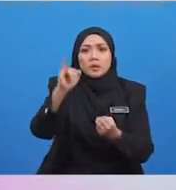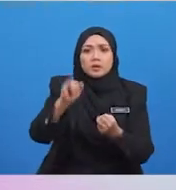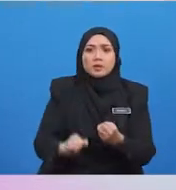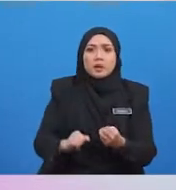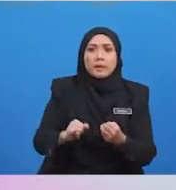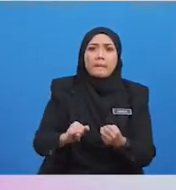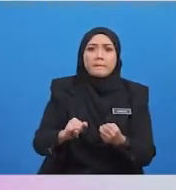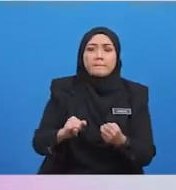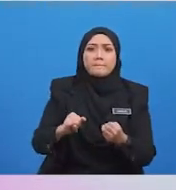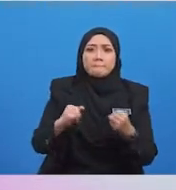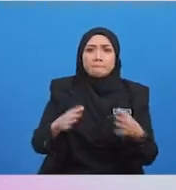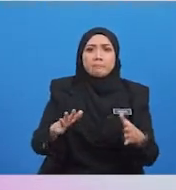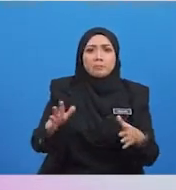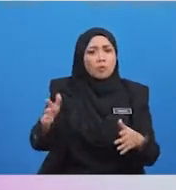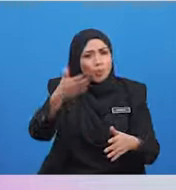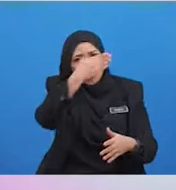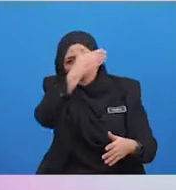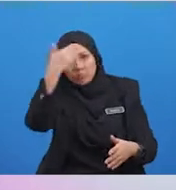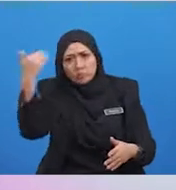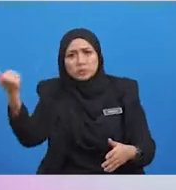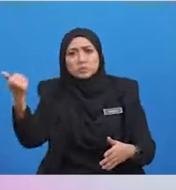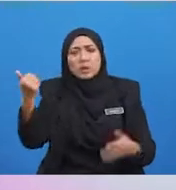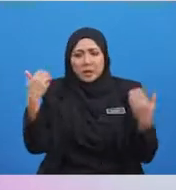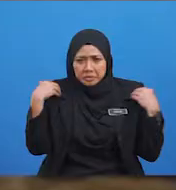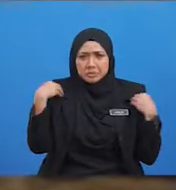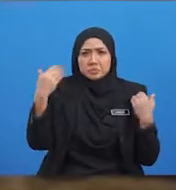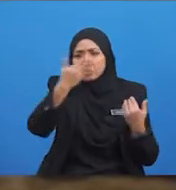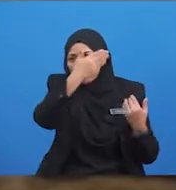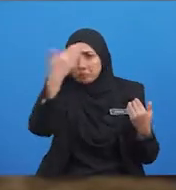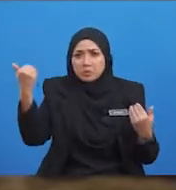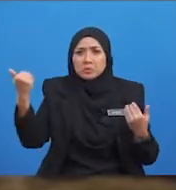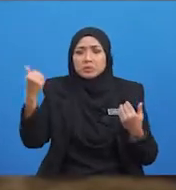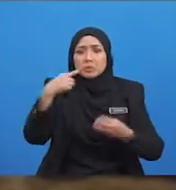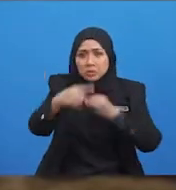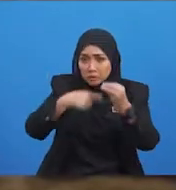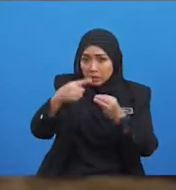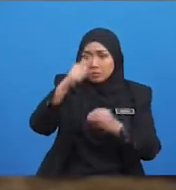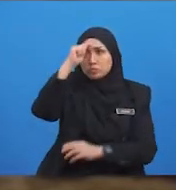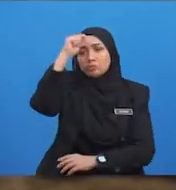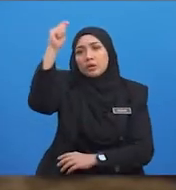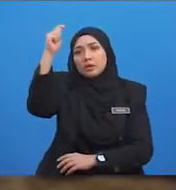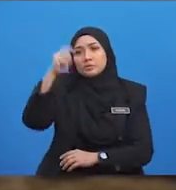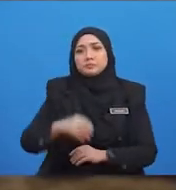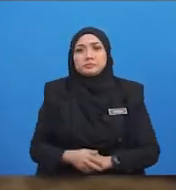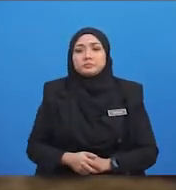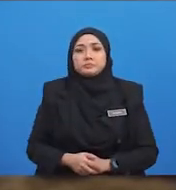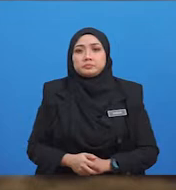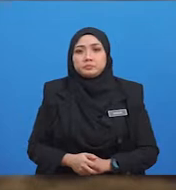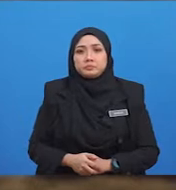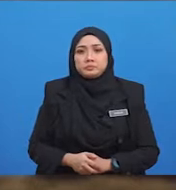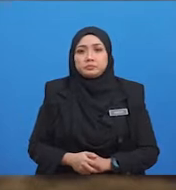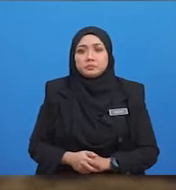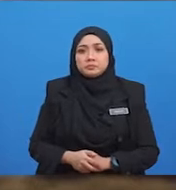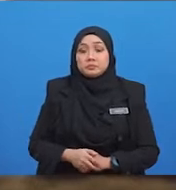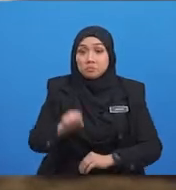yang pernah melupakan penciptanya. Contohnya, penyajak telah lama